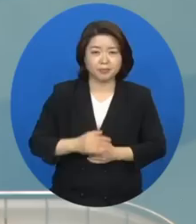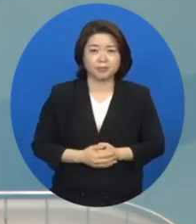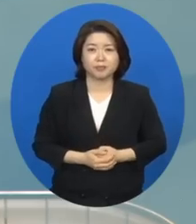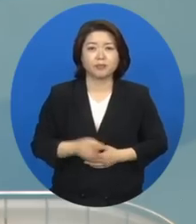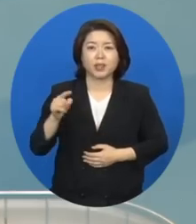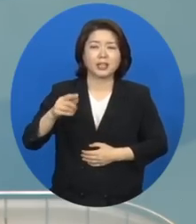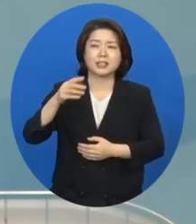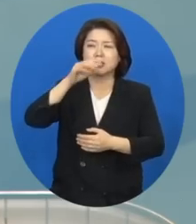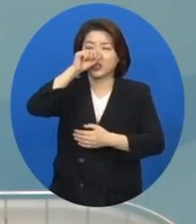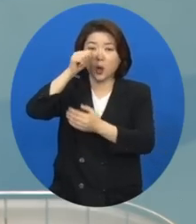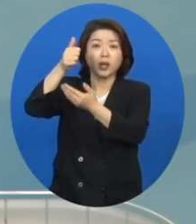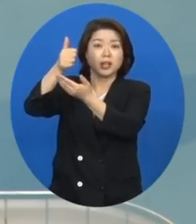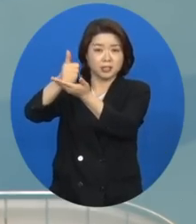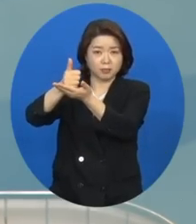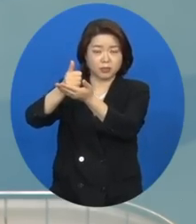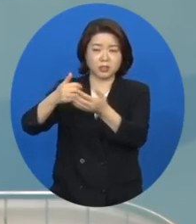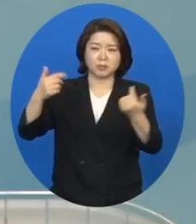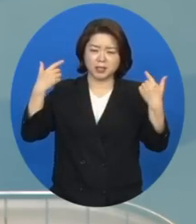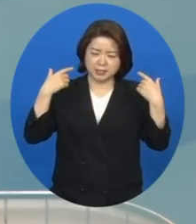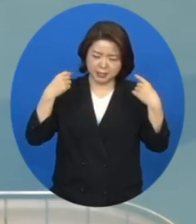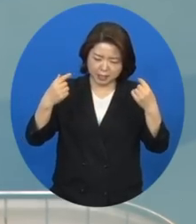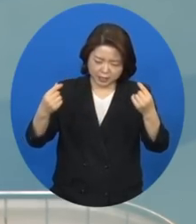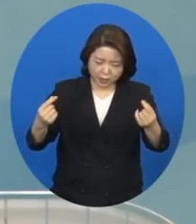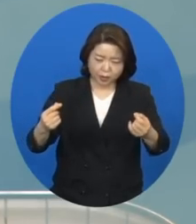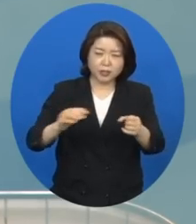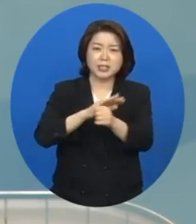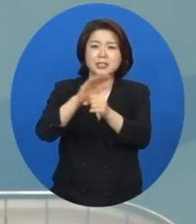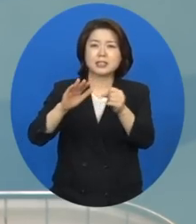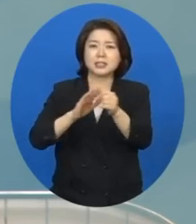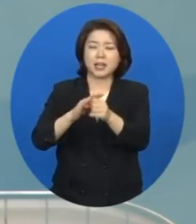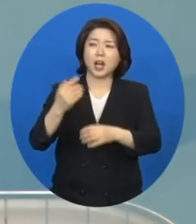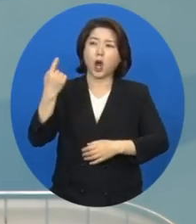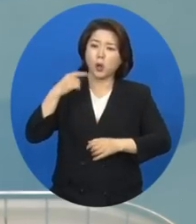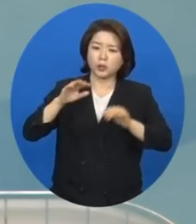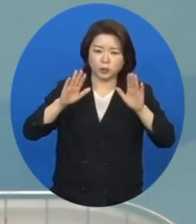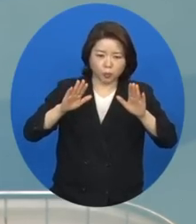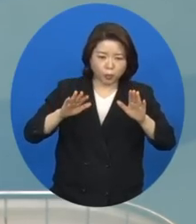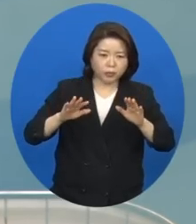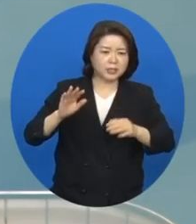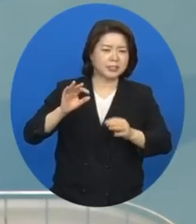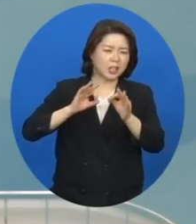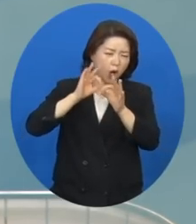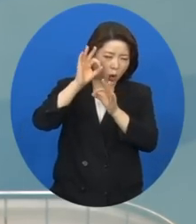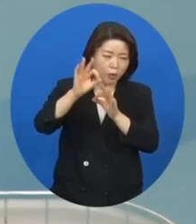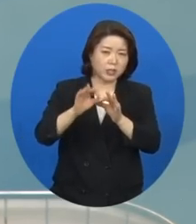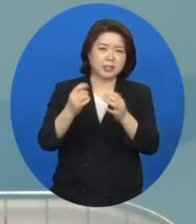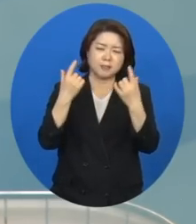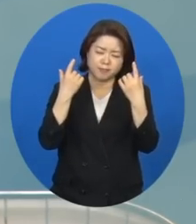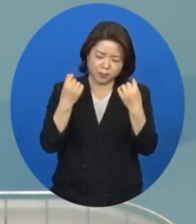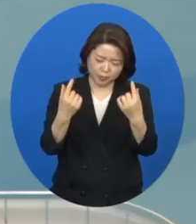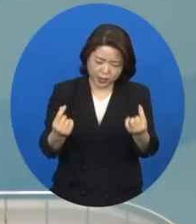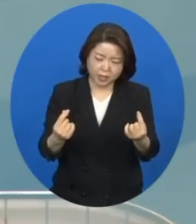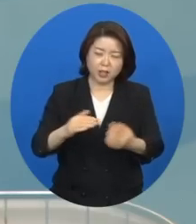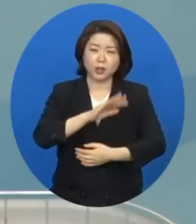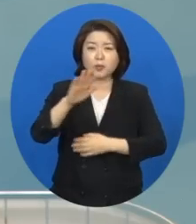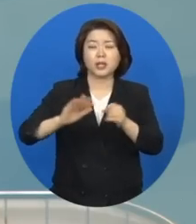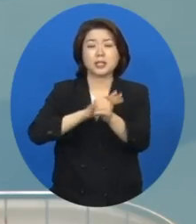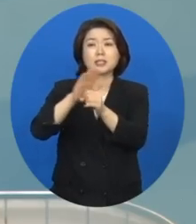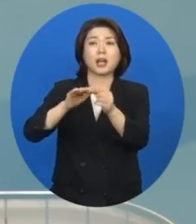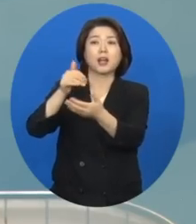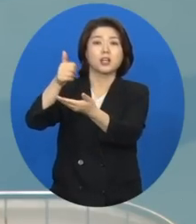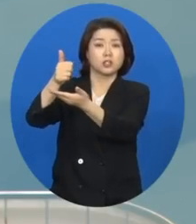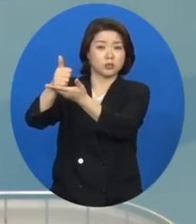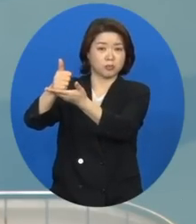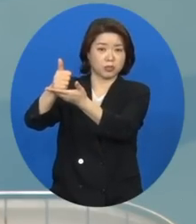그 선하신 분이 한결같은 사랑으로 어제나 오늘이나 영원토록 동일하게 우리를 사랑하시는